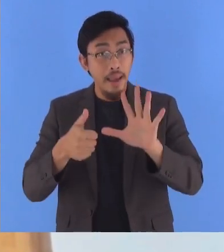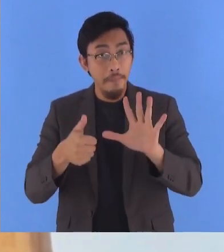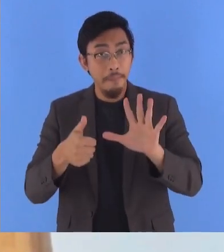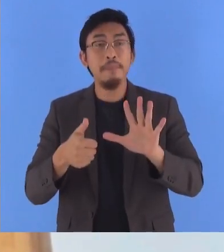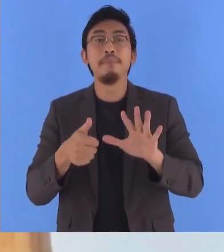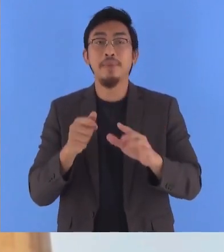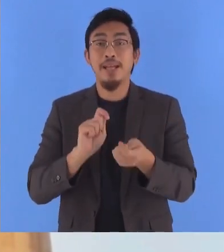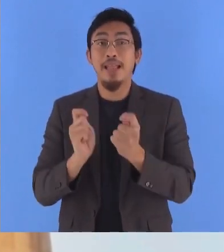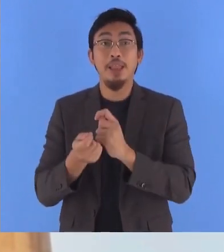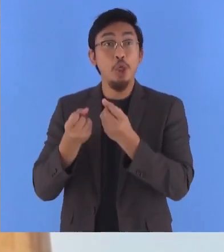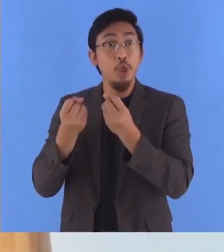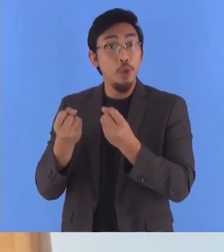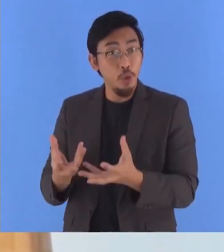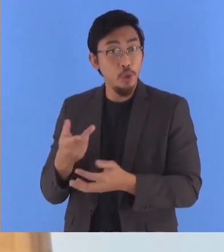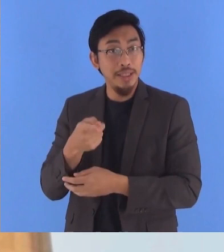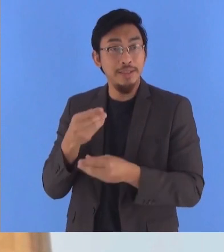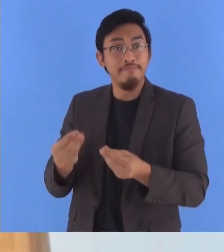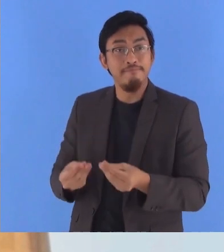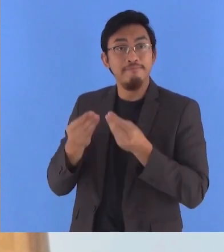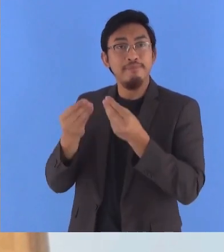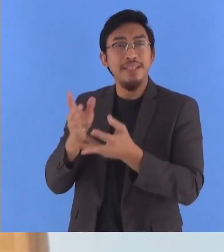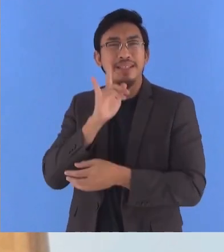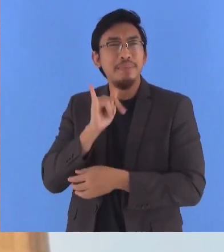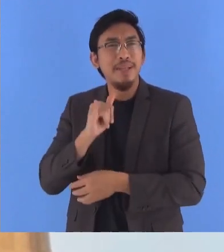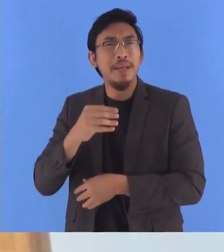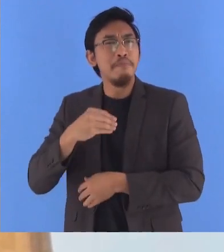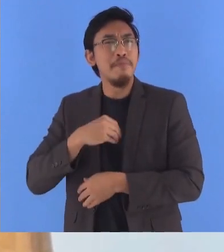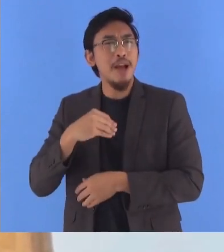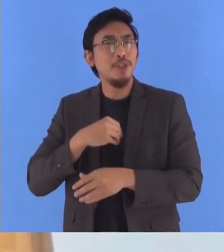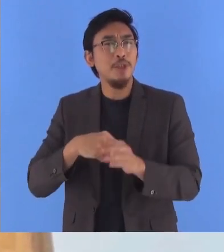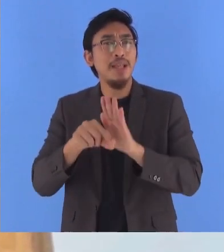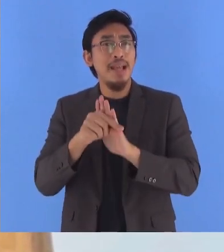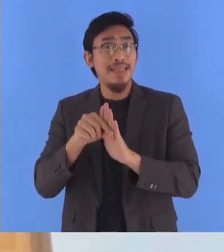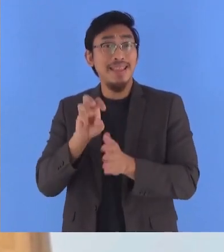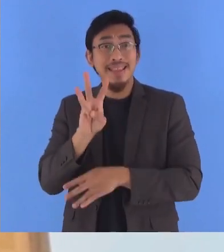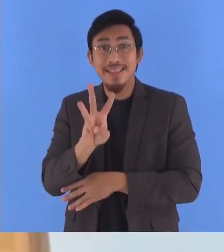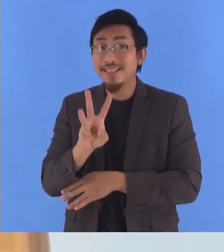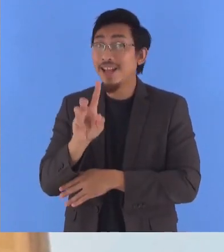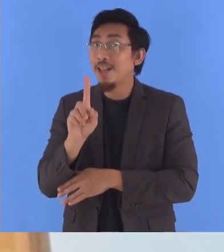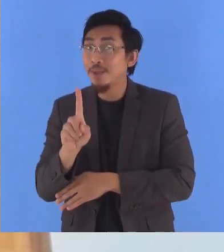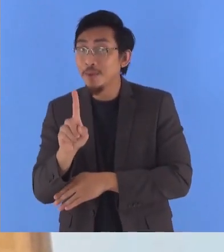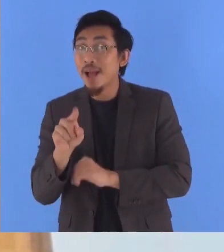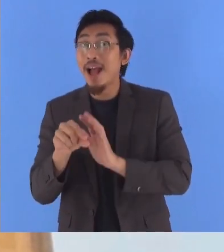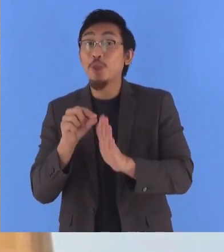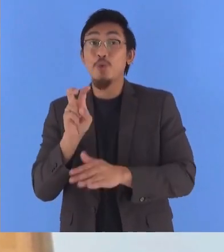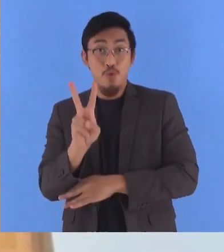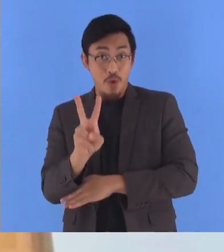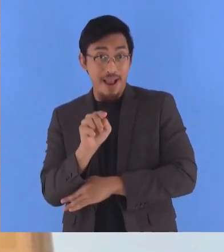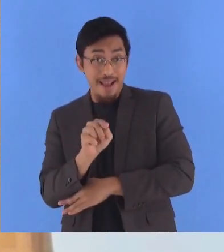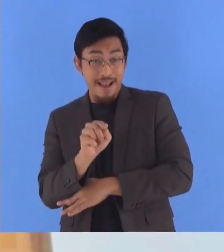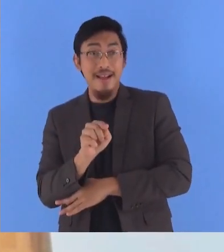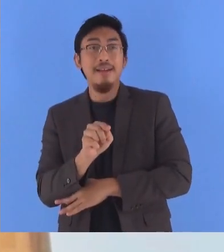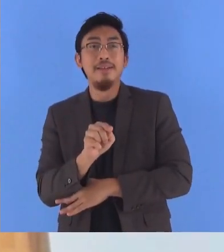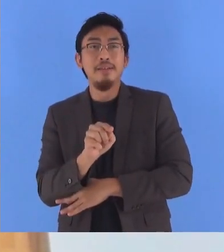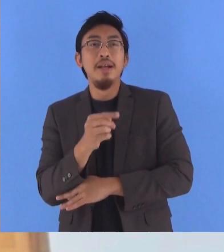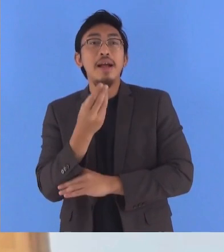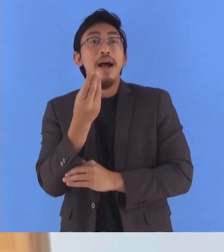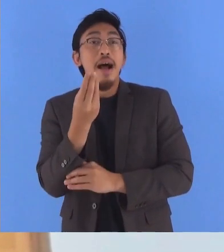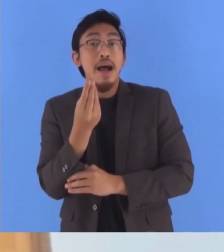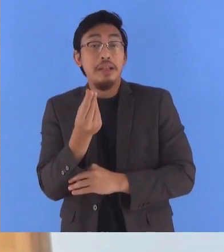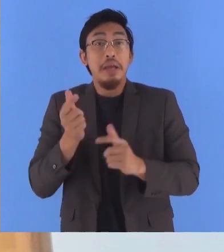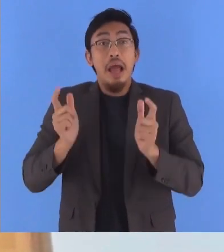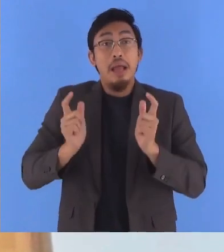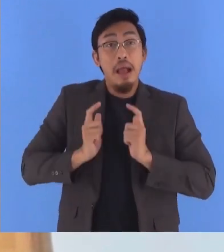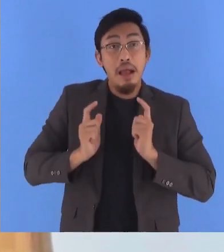dalam hal restitusi yang dititipkan sebagaimana dimaksud dalam pasal 31 ayat 2 dan harta